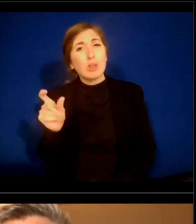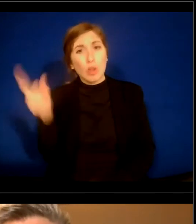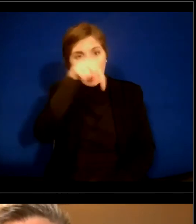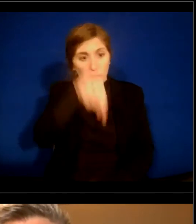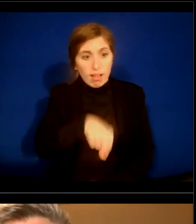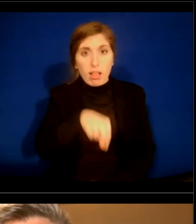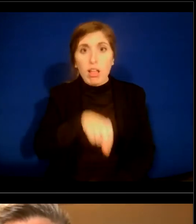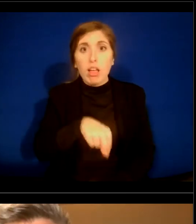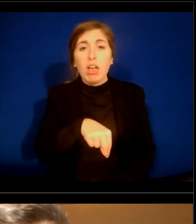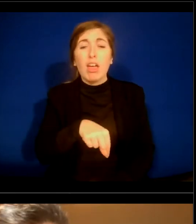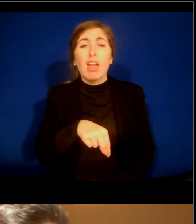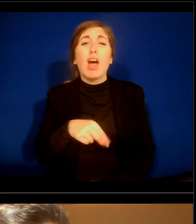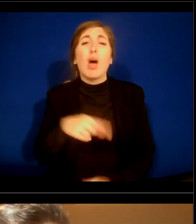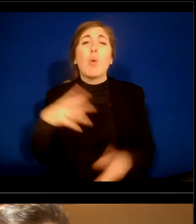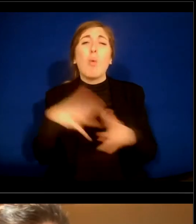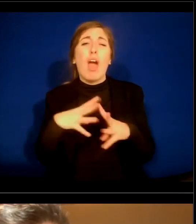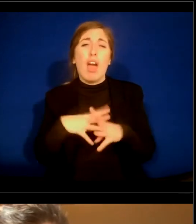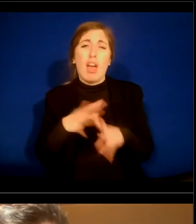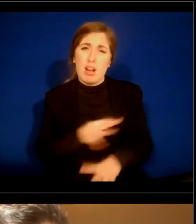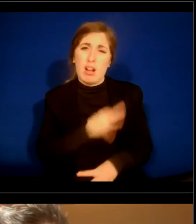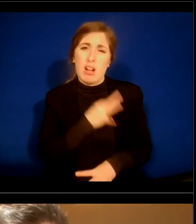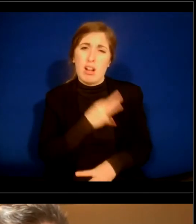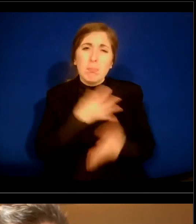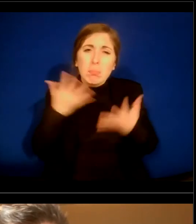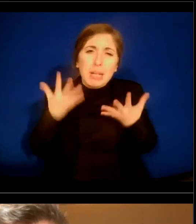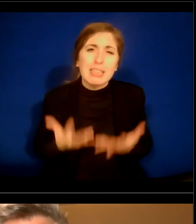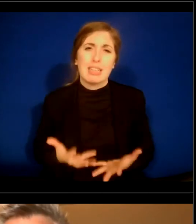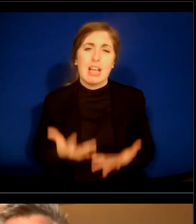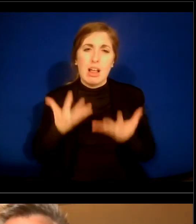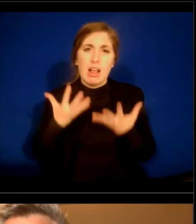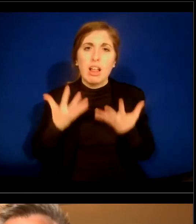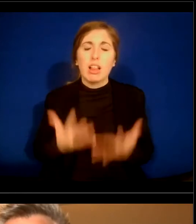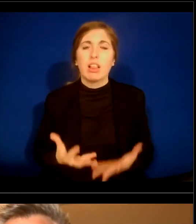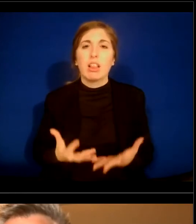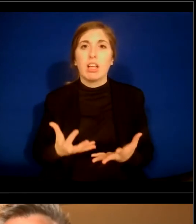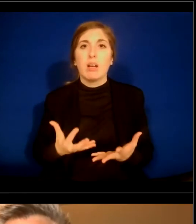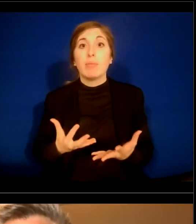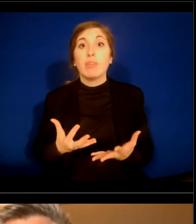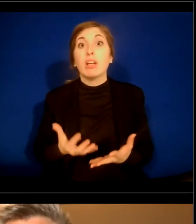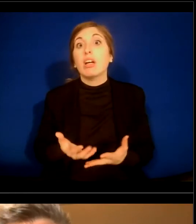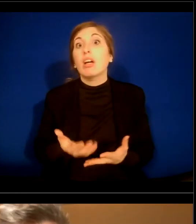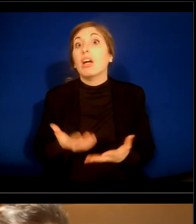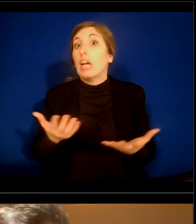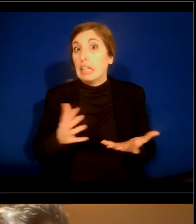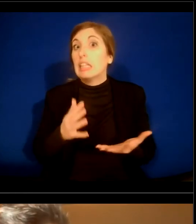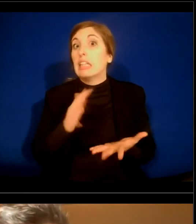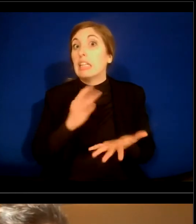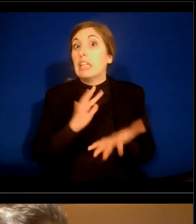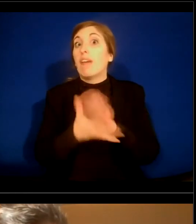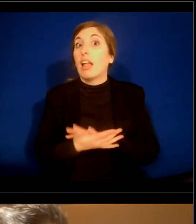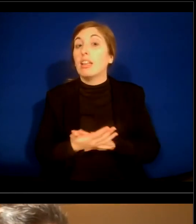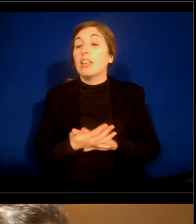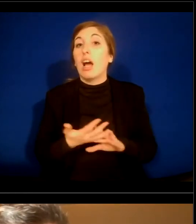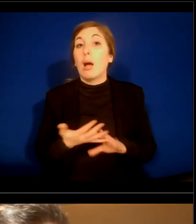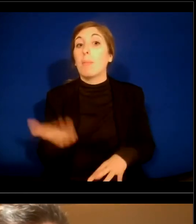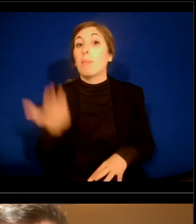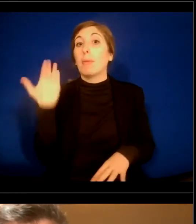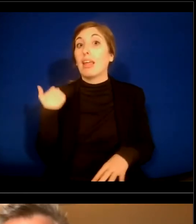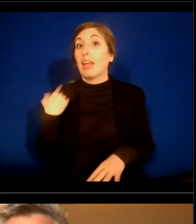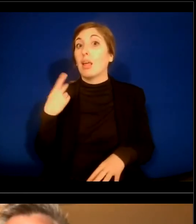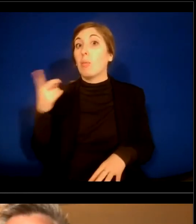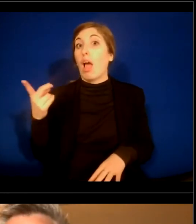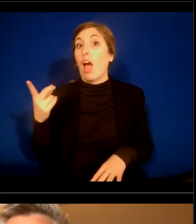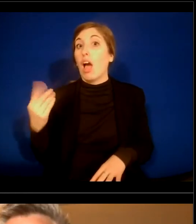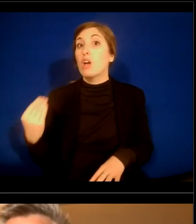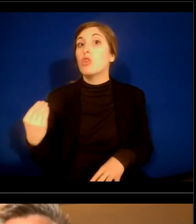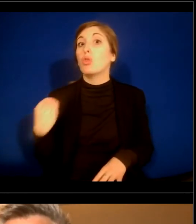pesantemente vissuto la guerra. Quindi è molto pertinente la domanda posta prima su